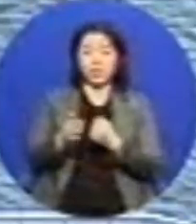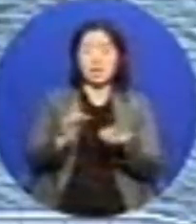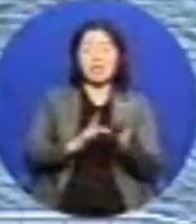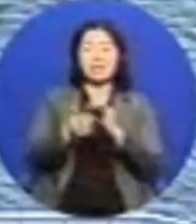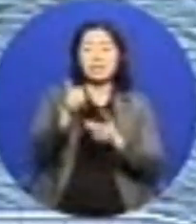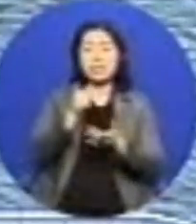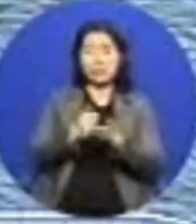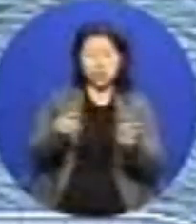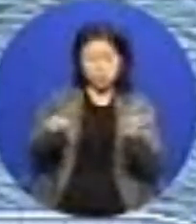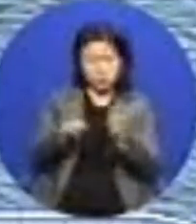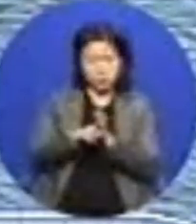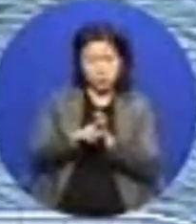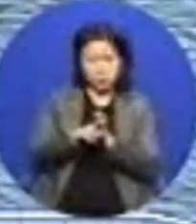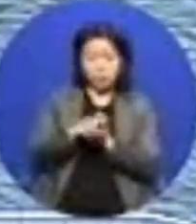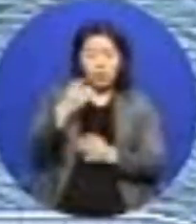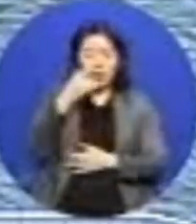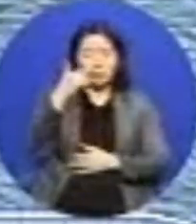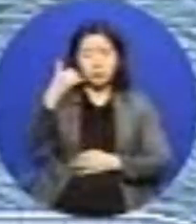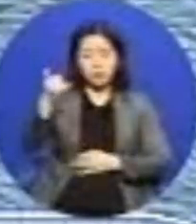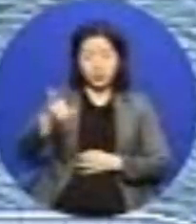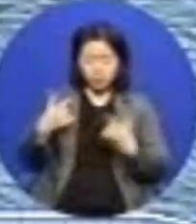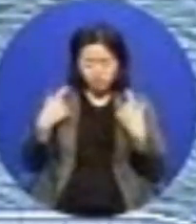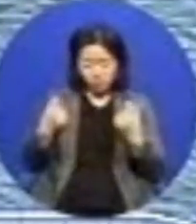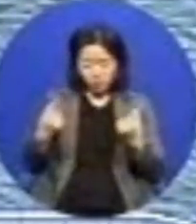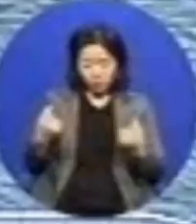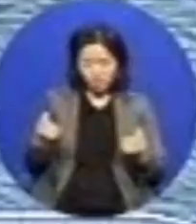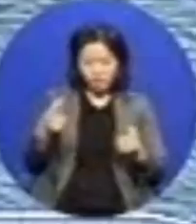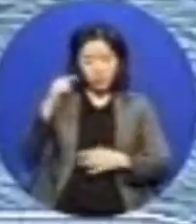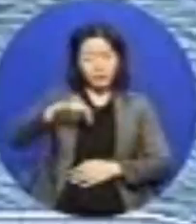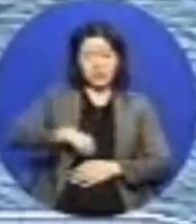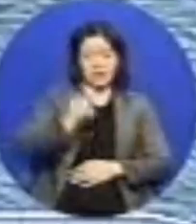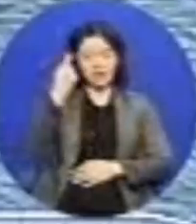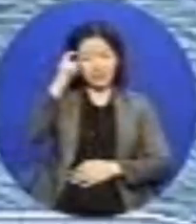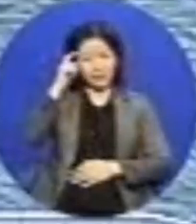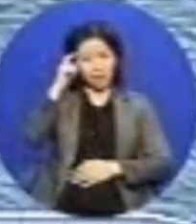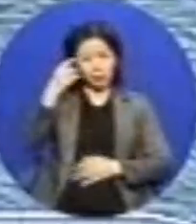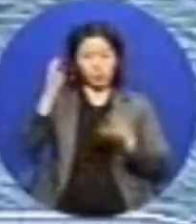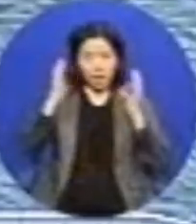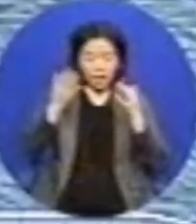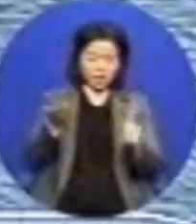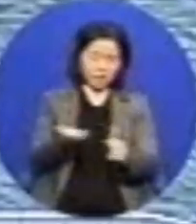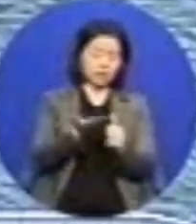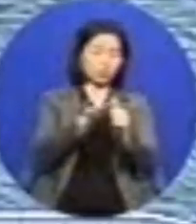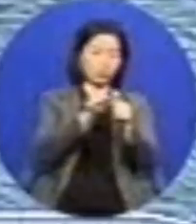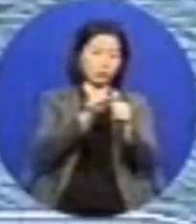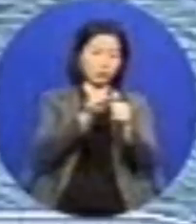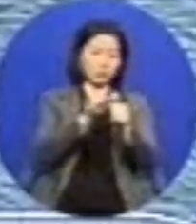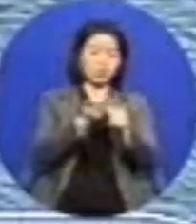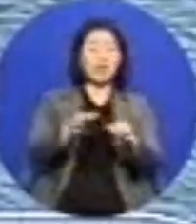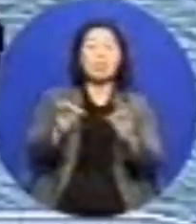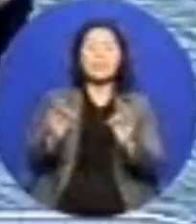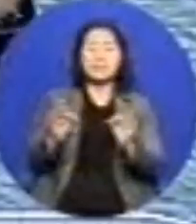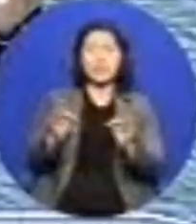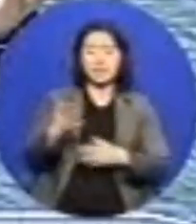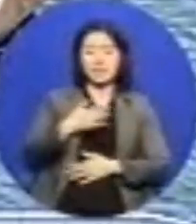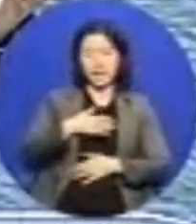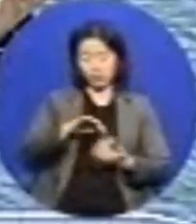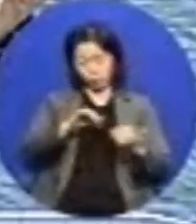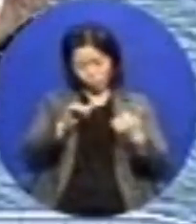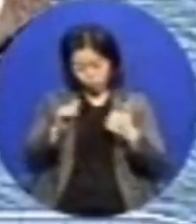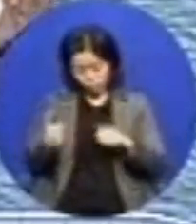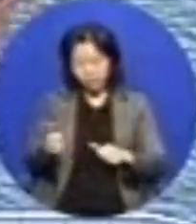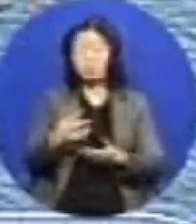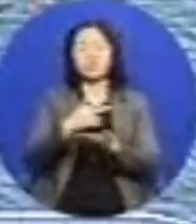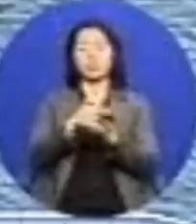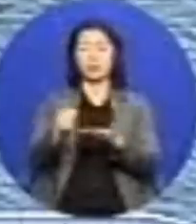여전히 부모는 자기 생각으로 자녀를 기르는 겁니다 이제는 나는 죽었습니다 주님